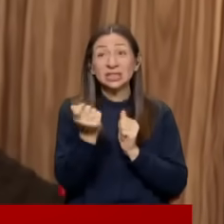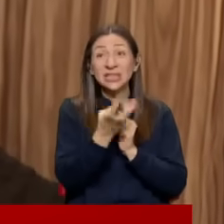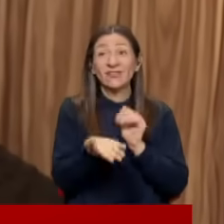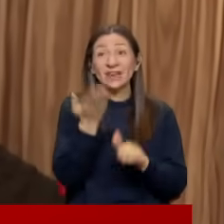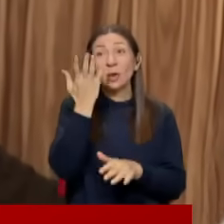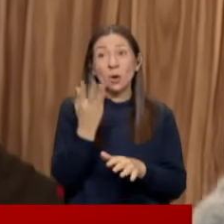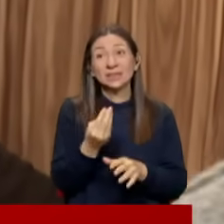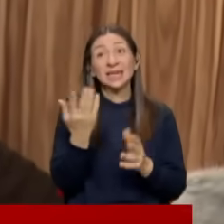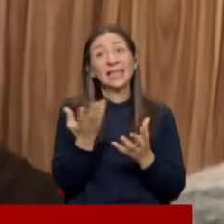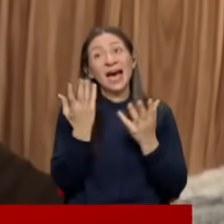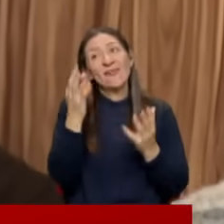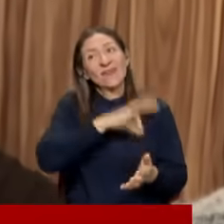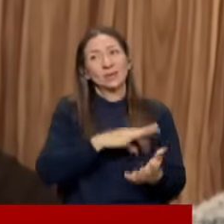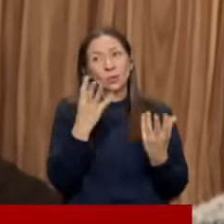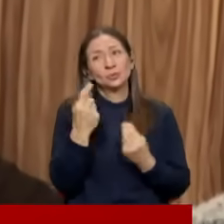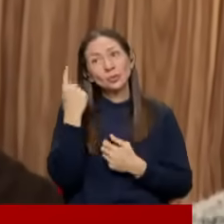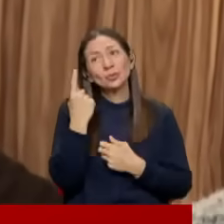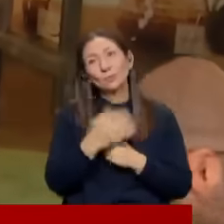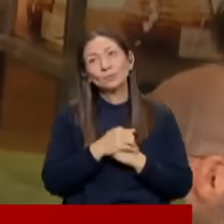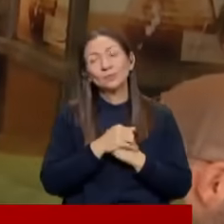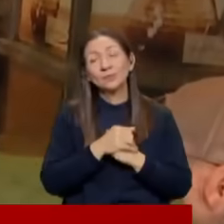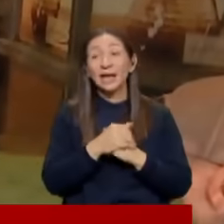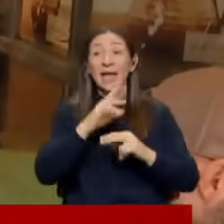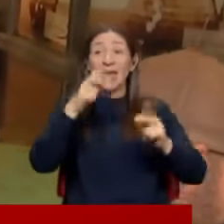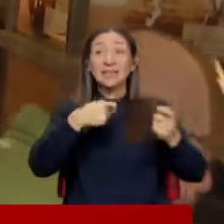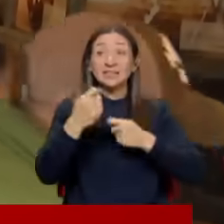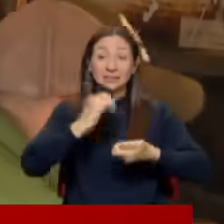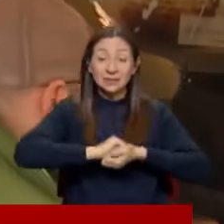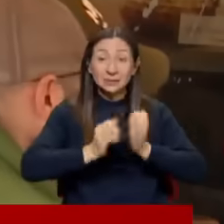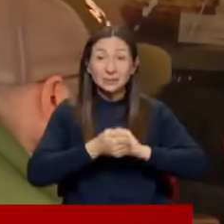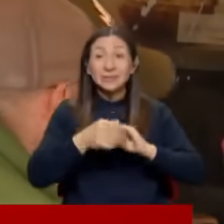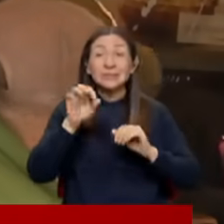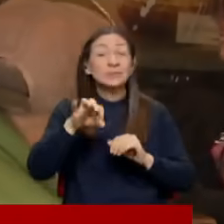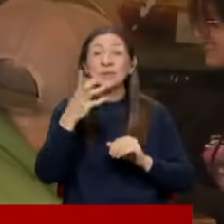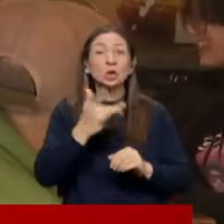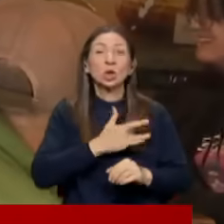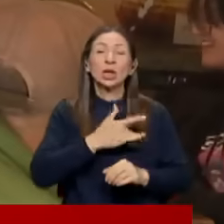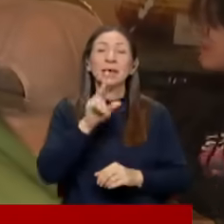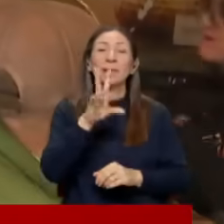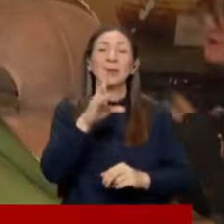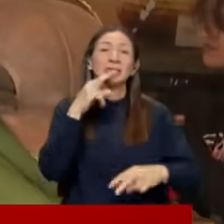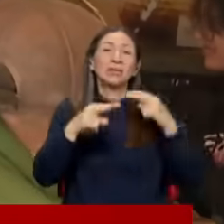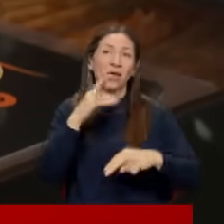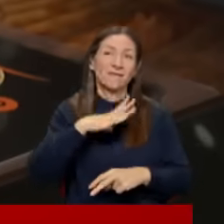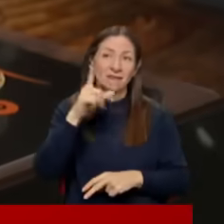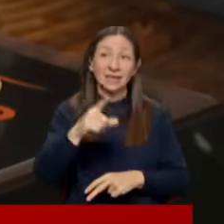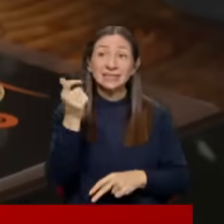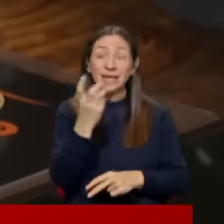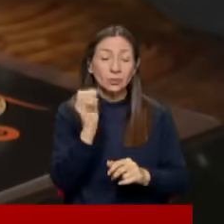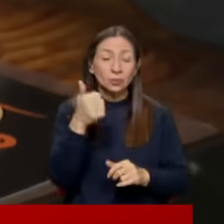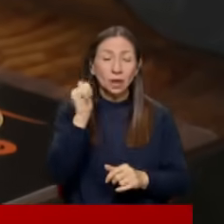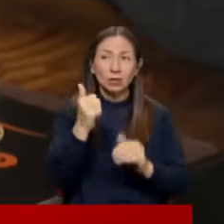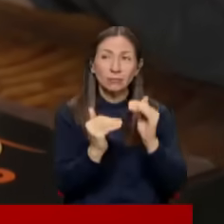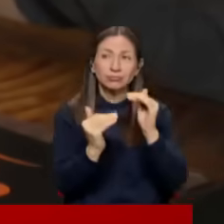fazla olması daha yararlı olur diğer insanlar için. Esnafın dayanışma anda şimdilik gönüllü 25 restoran var. Sayı günden